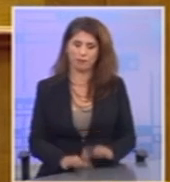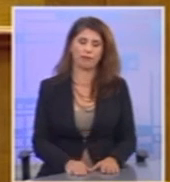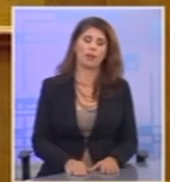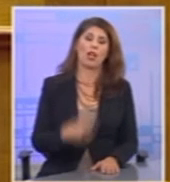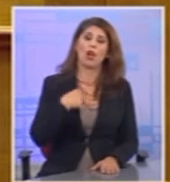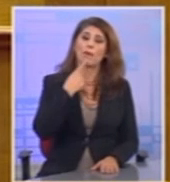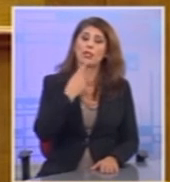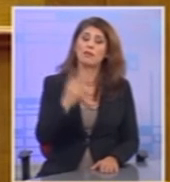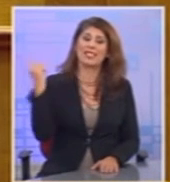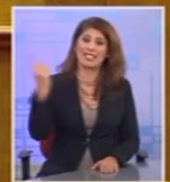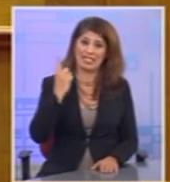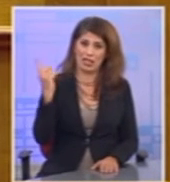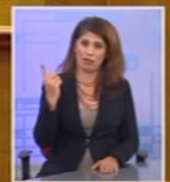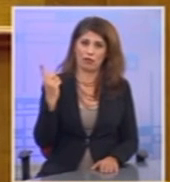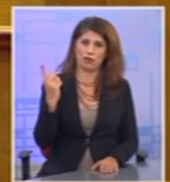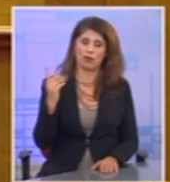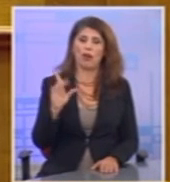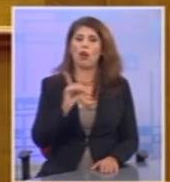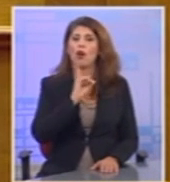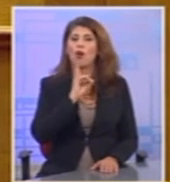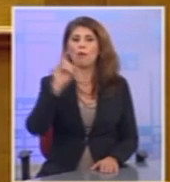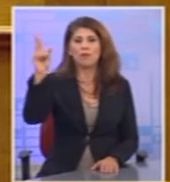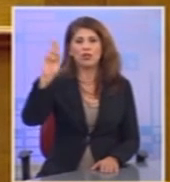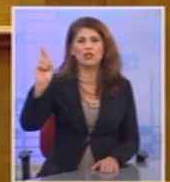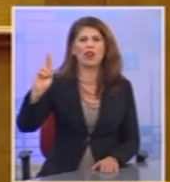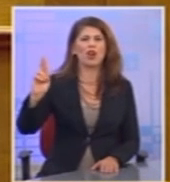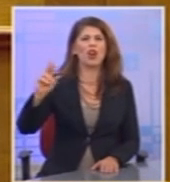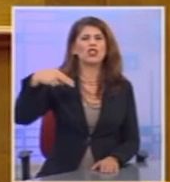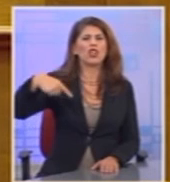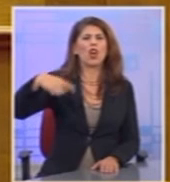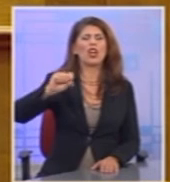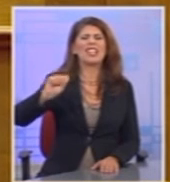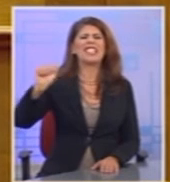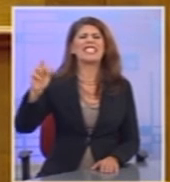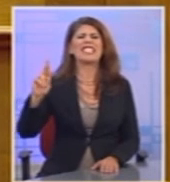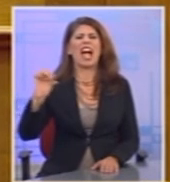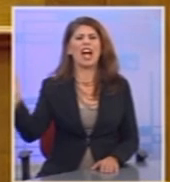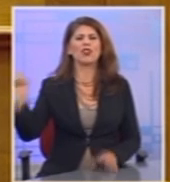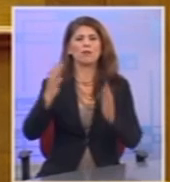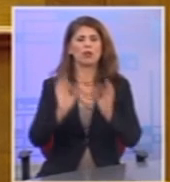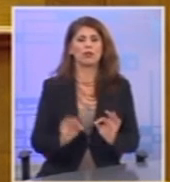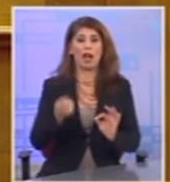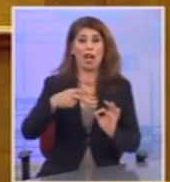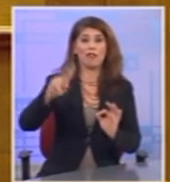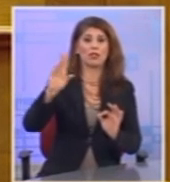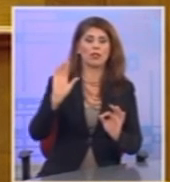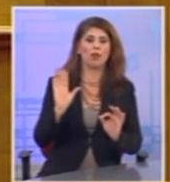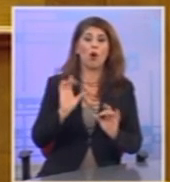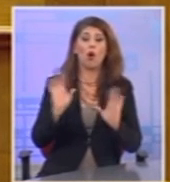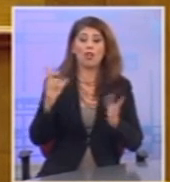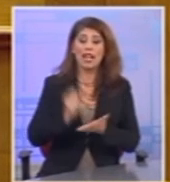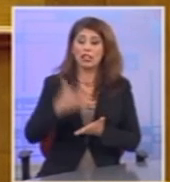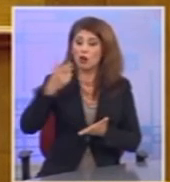σας είπα, συνήθως κατά τα τσαρικά πρότυπα. Δηλαδή, αυξητικό σε πολλές δαπάνες, χωρίς καμία αξιολόγηση των